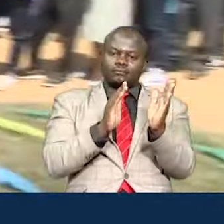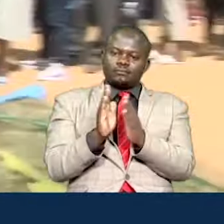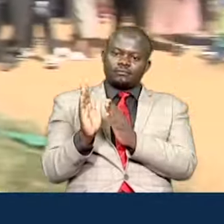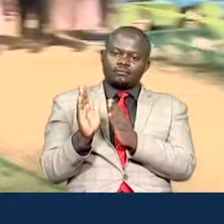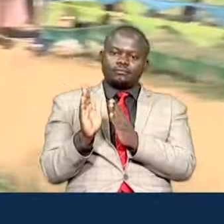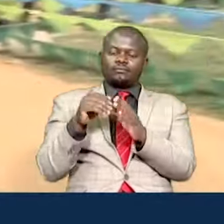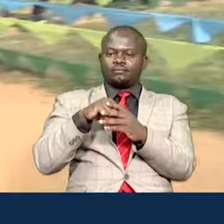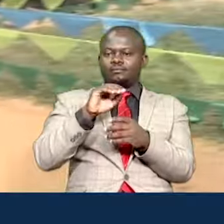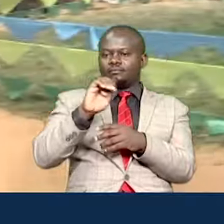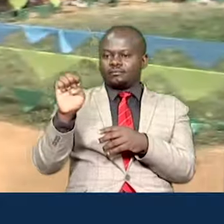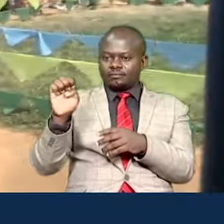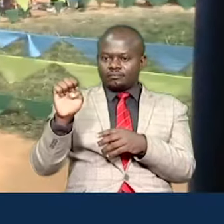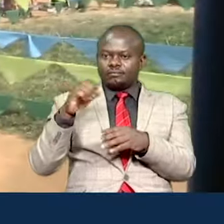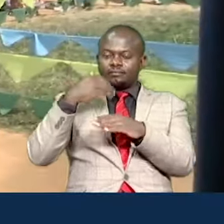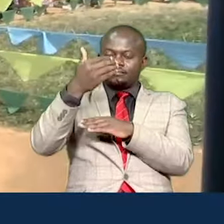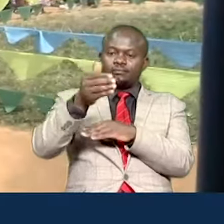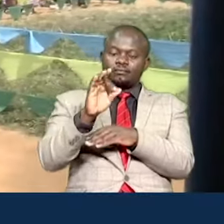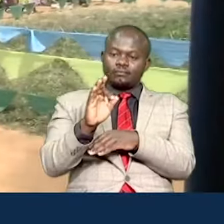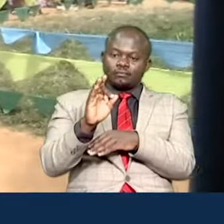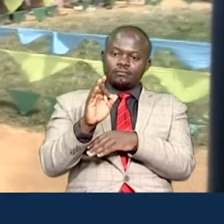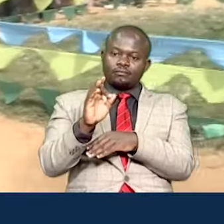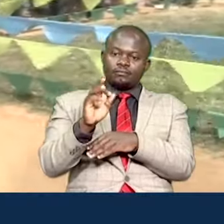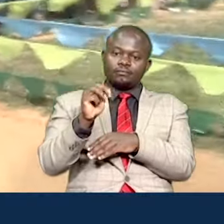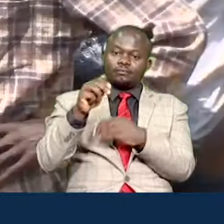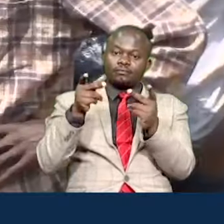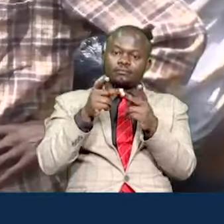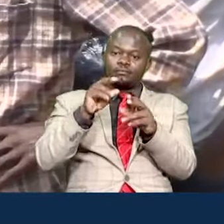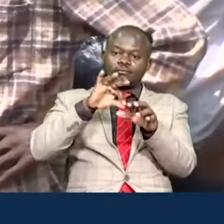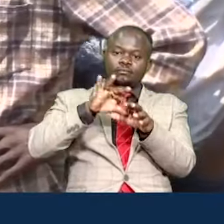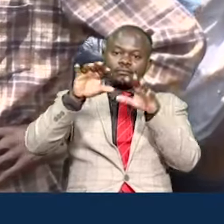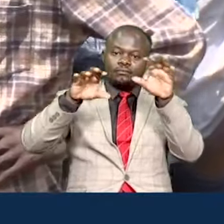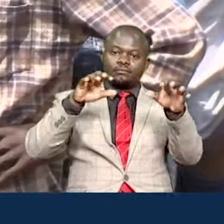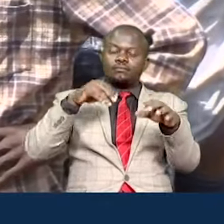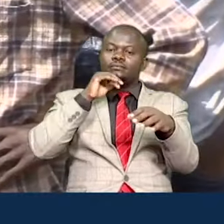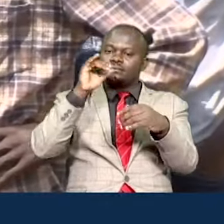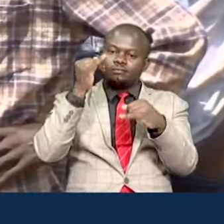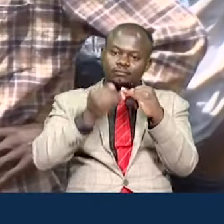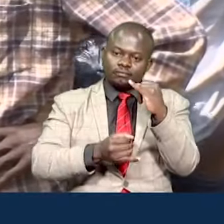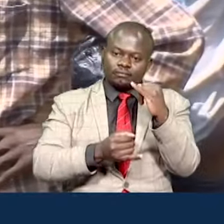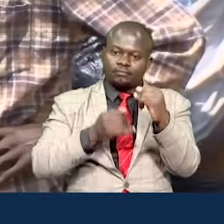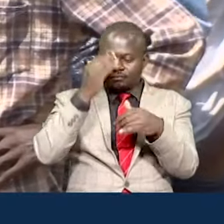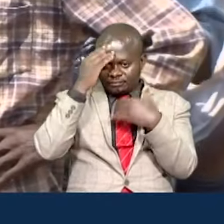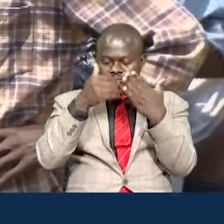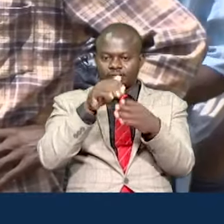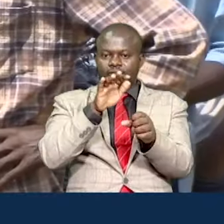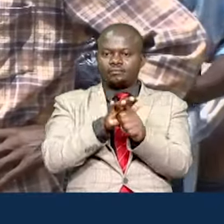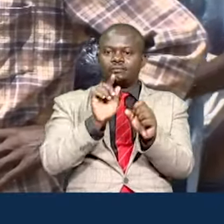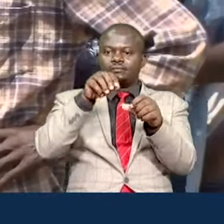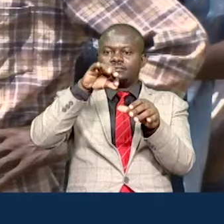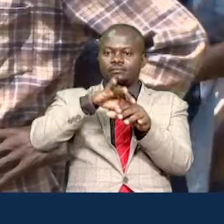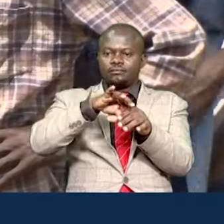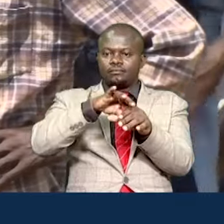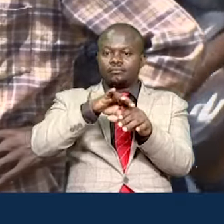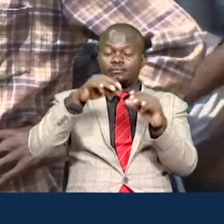ntara y'Iburasirazuba, nyuma ya saa cyenda z'amanywa zo kuri uyu wa mbere, hari aho amatora kuri site zitandukanye yari atarasozwa kubera ubwinshi bw'abaje gutora